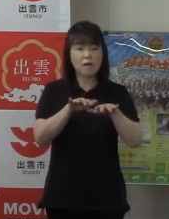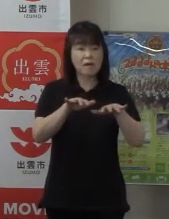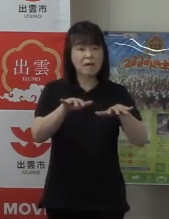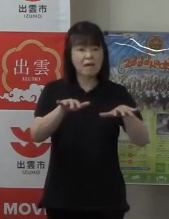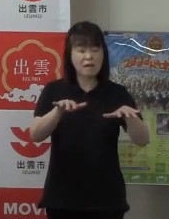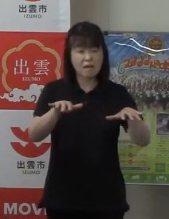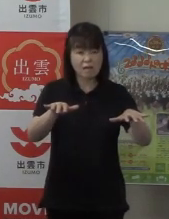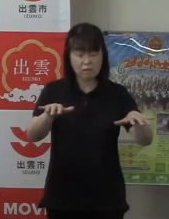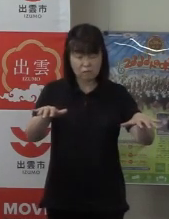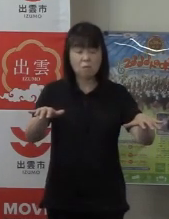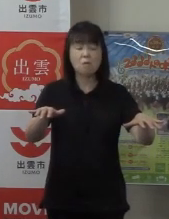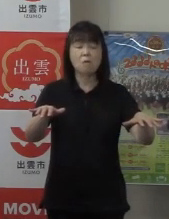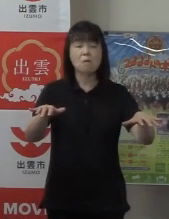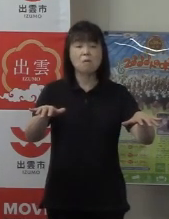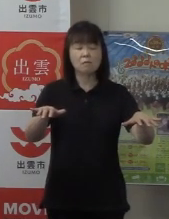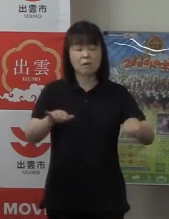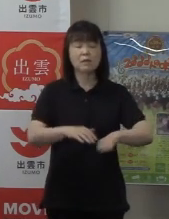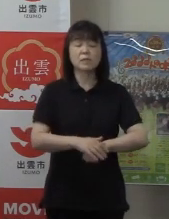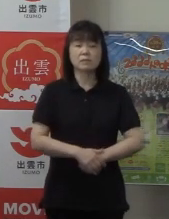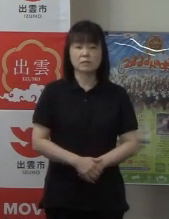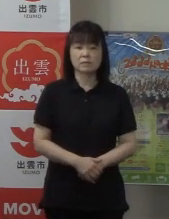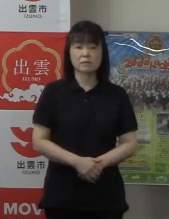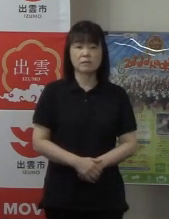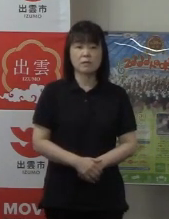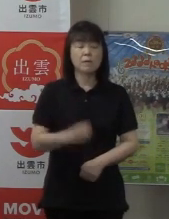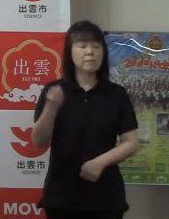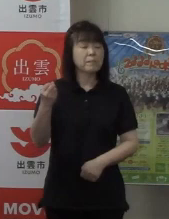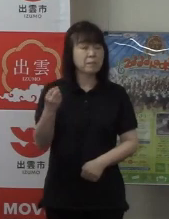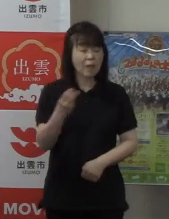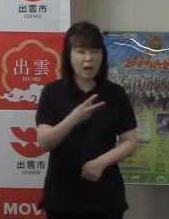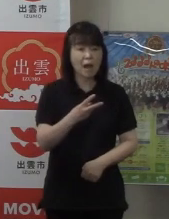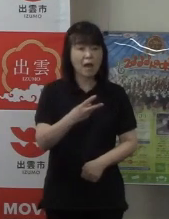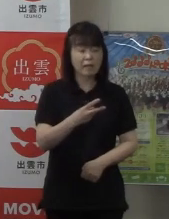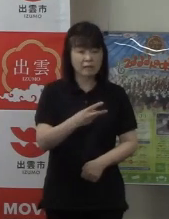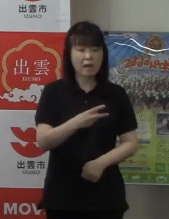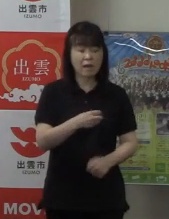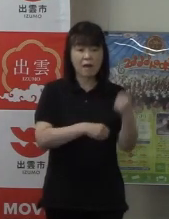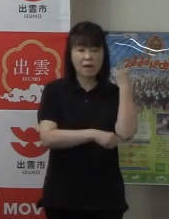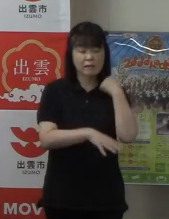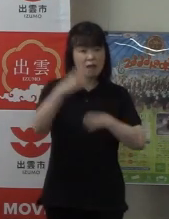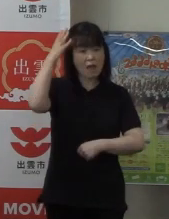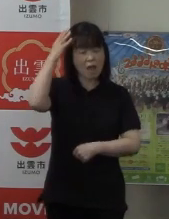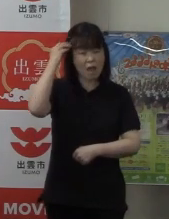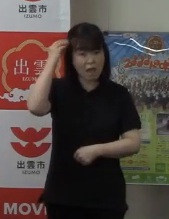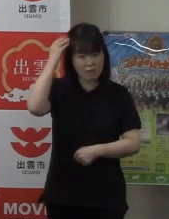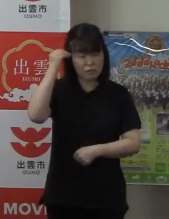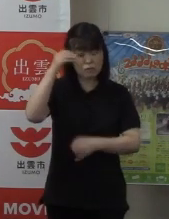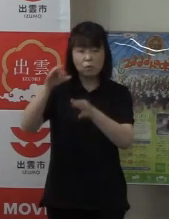けでありますが、合わせてですね、やっぱり原油とか物価対策ということが